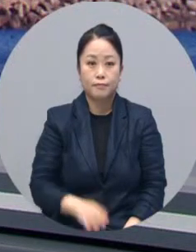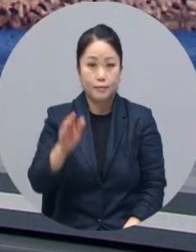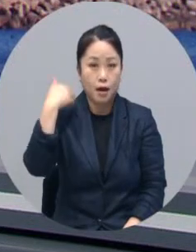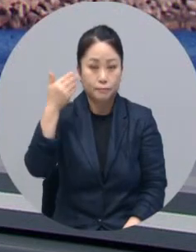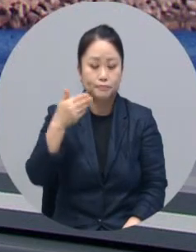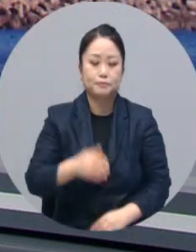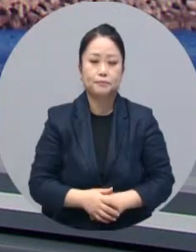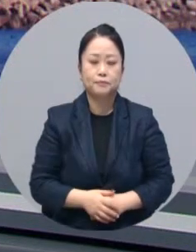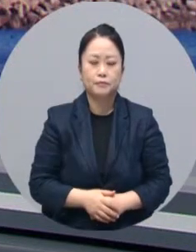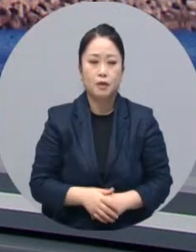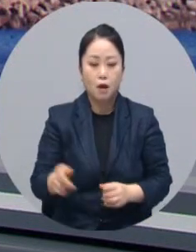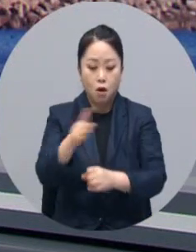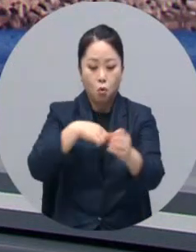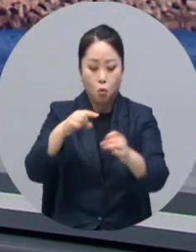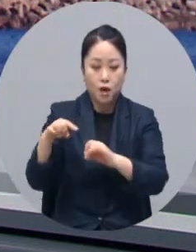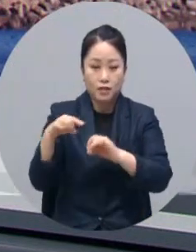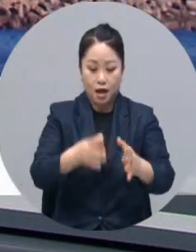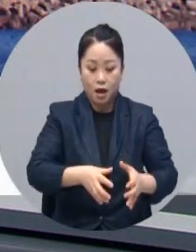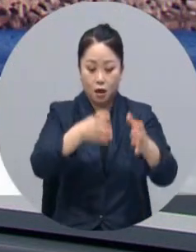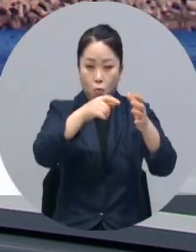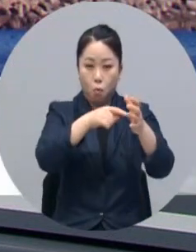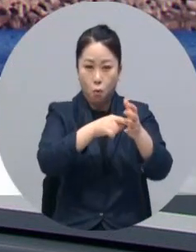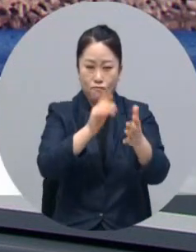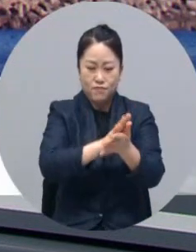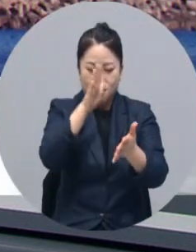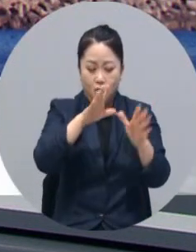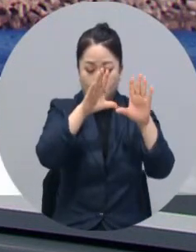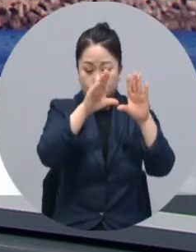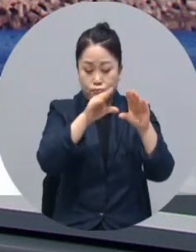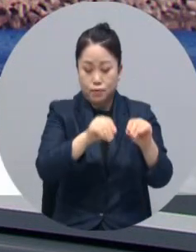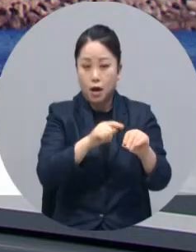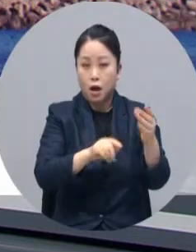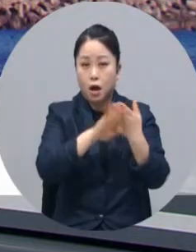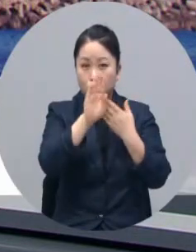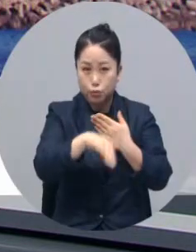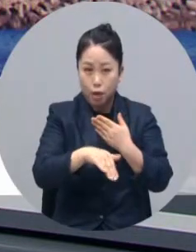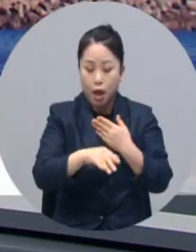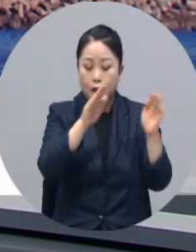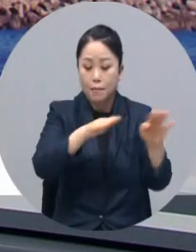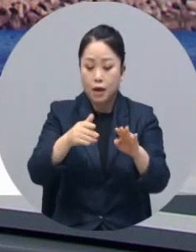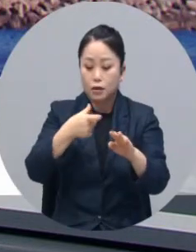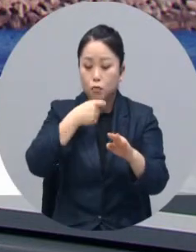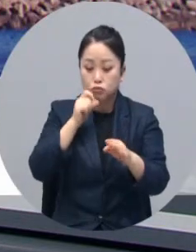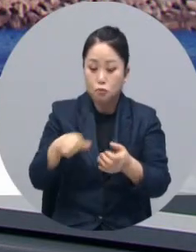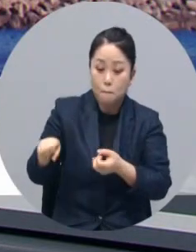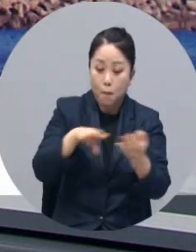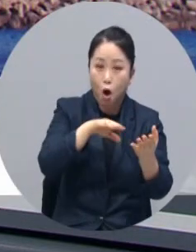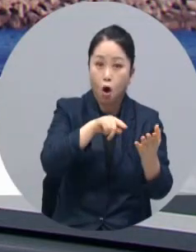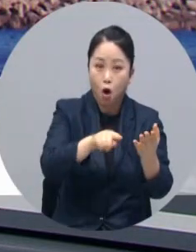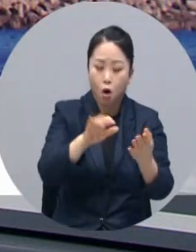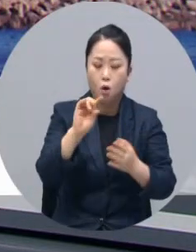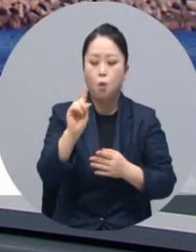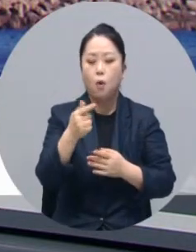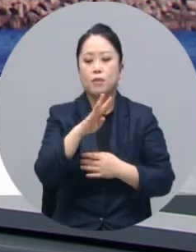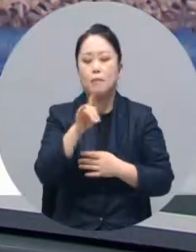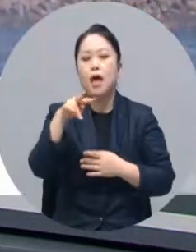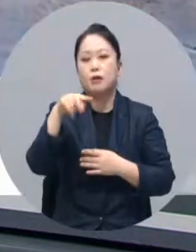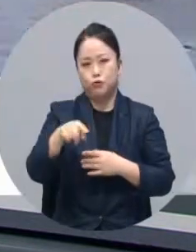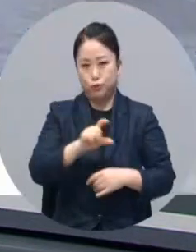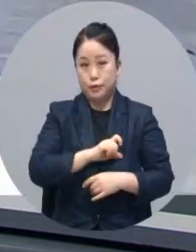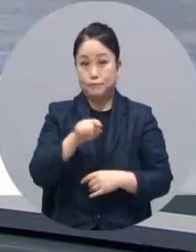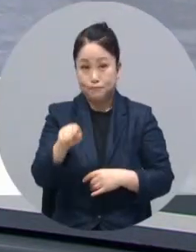다음 소식입니다 원자로를 시킨 뒤 바다로 다시 배출되는 물을 온배수 합니다 고리 원자력 발전소